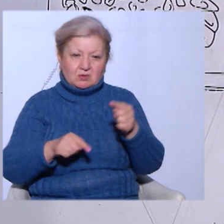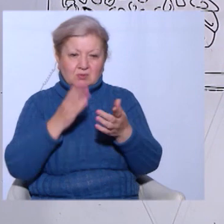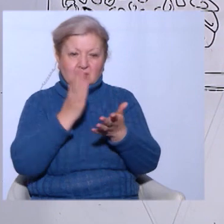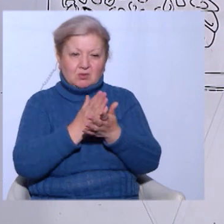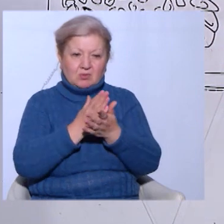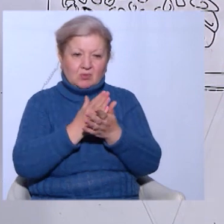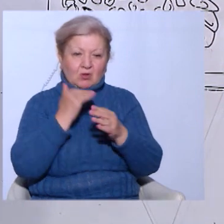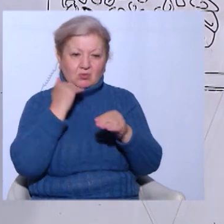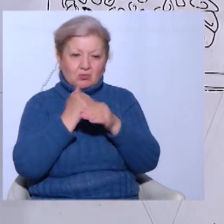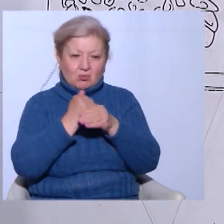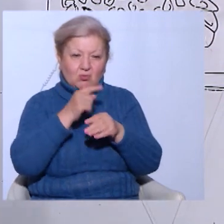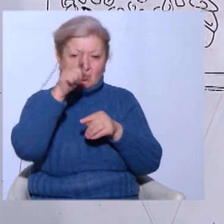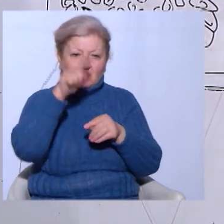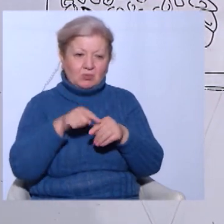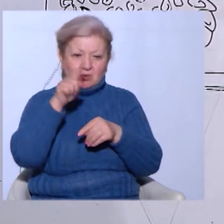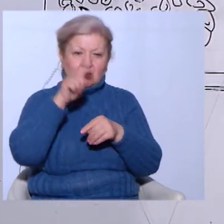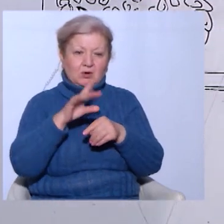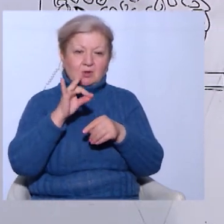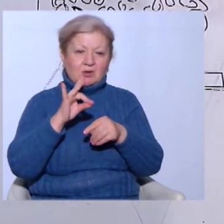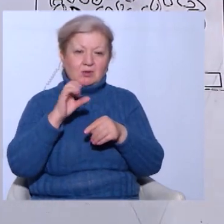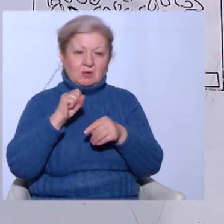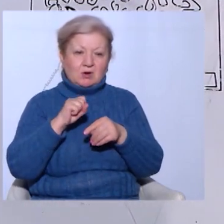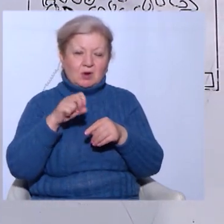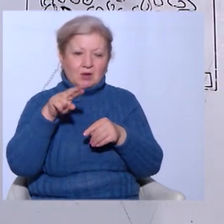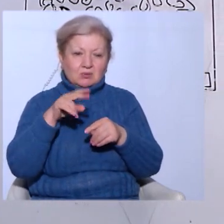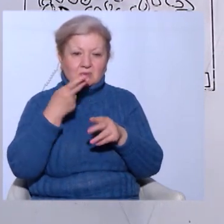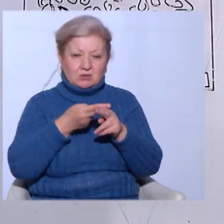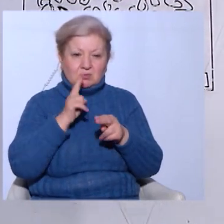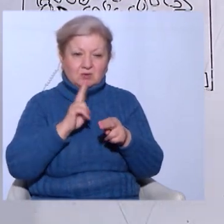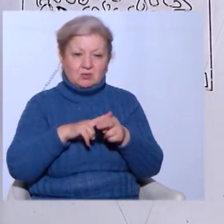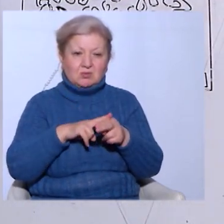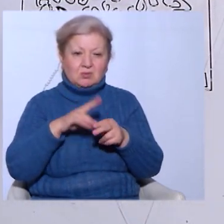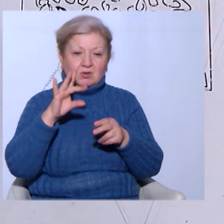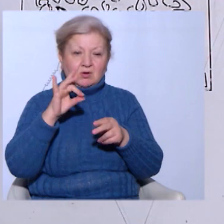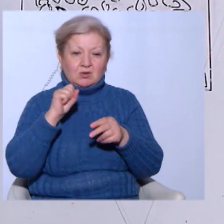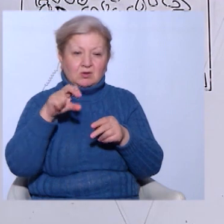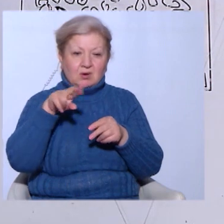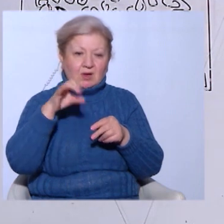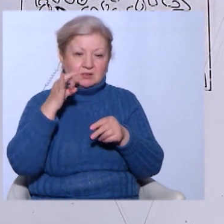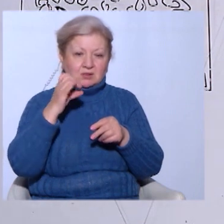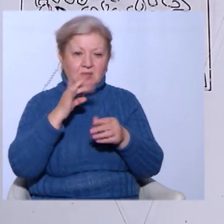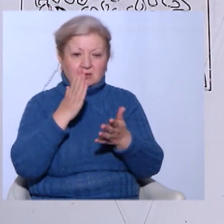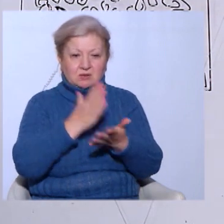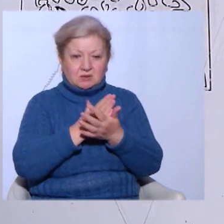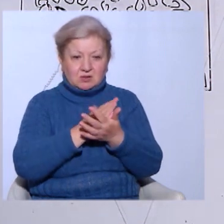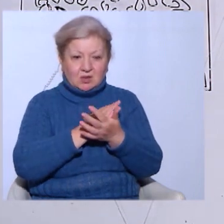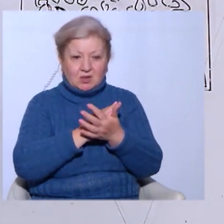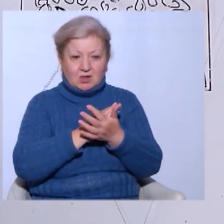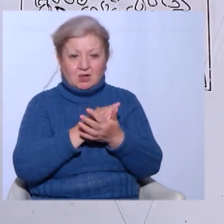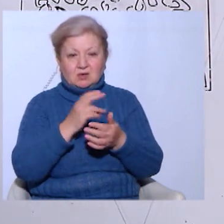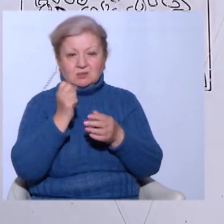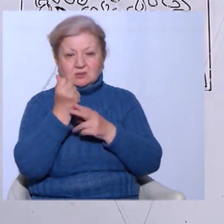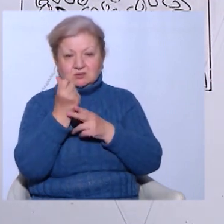ტოლი რადიუსის. მაშასადამე 1 რადიანი არის ისეთი კუთხე, რომელიც ჩამოკვეთს